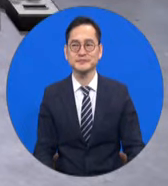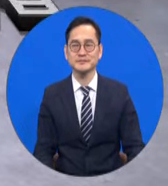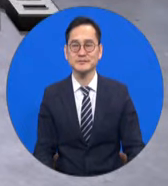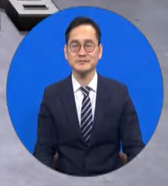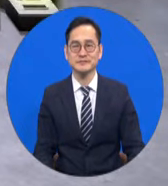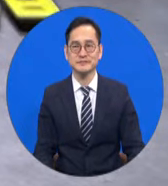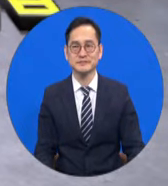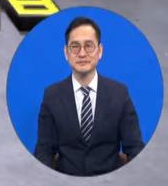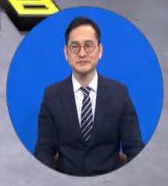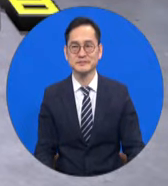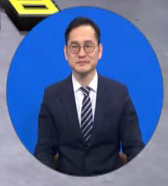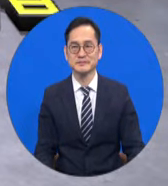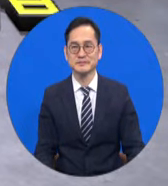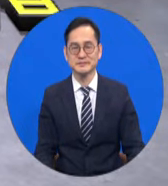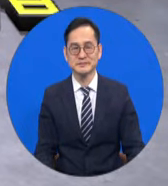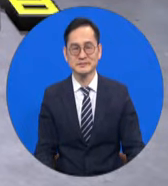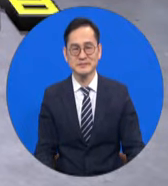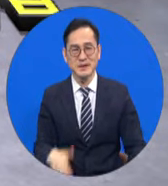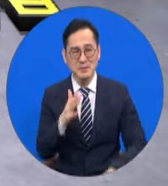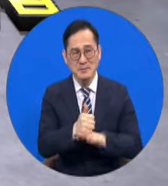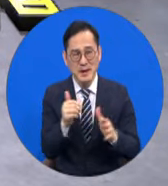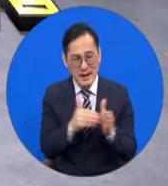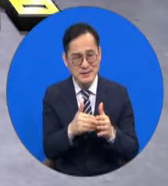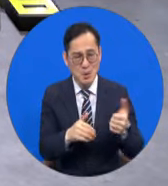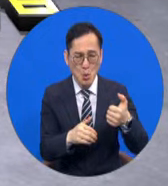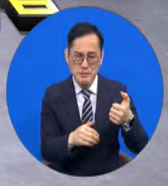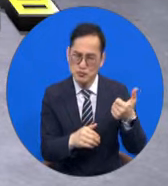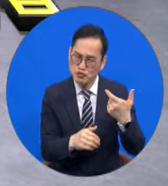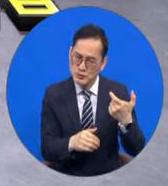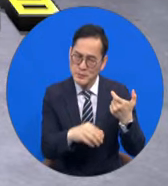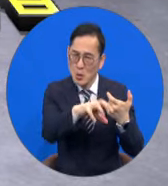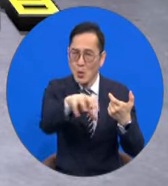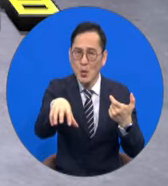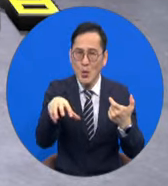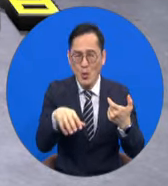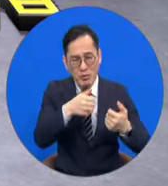이런 선거는 없었다. 막판까지 50곳, 60곳 경합.